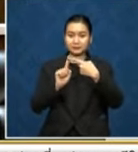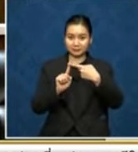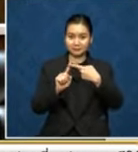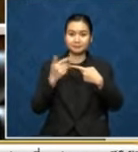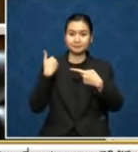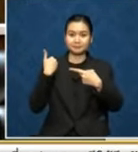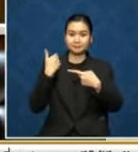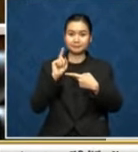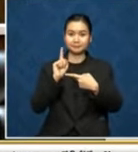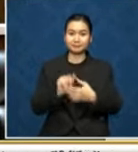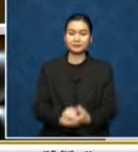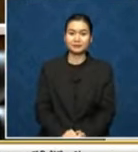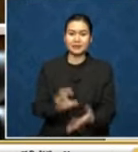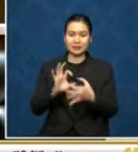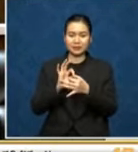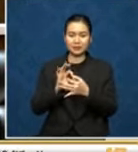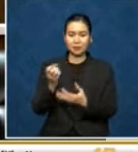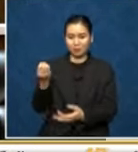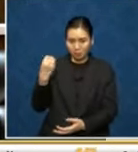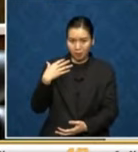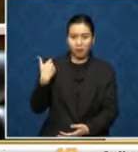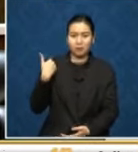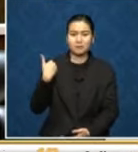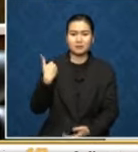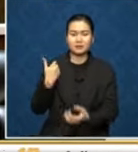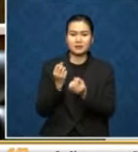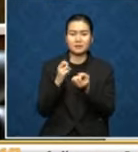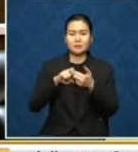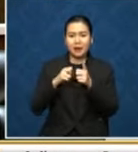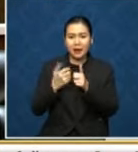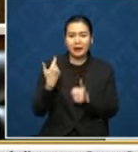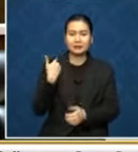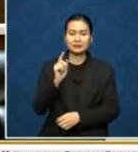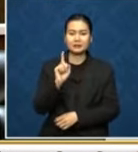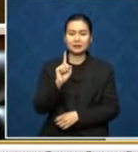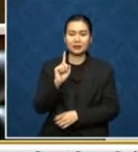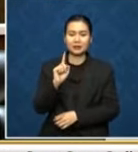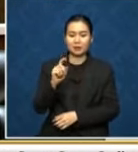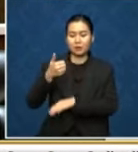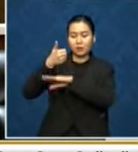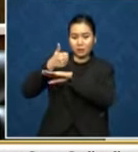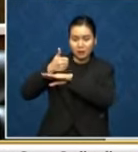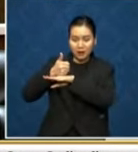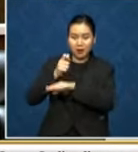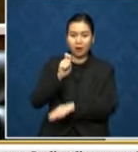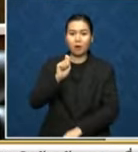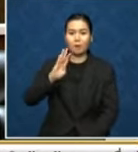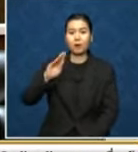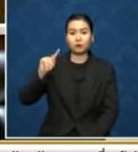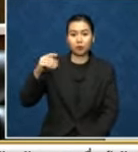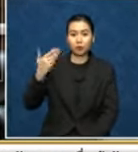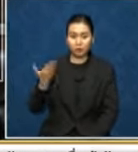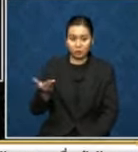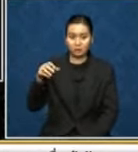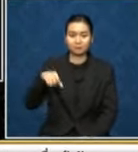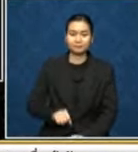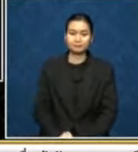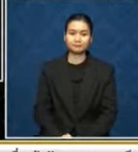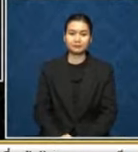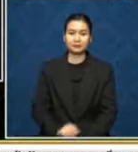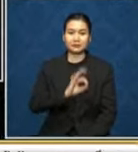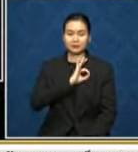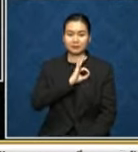ได้รับแจ้งเรื่องร้องเรียนมาจากคุณพรพงษ์เสาวคนนายกอบต.ทับลาดและคุณสวัสดิ์กัวจรัญส